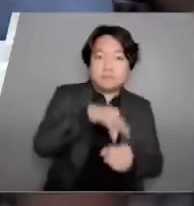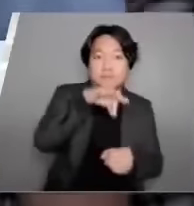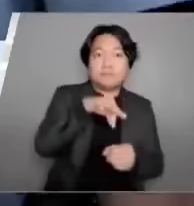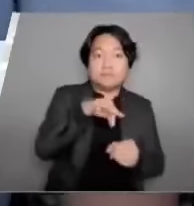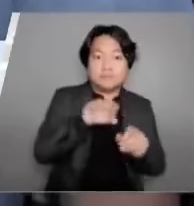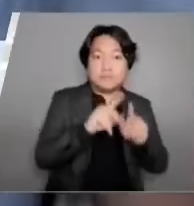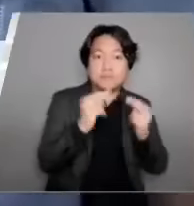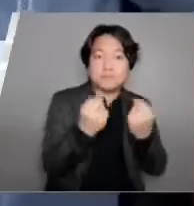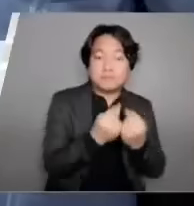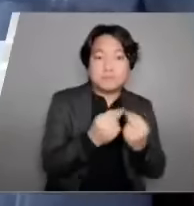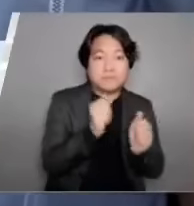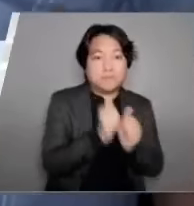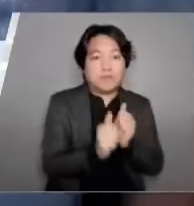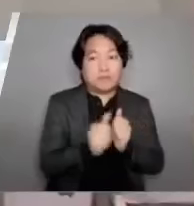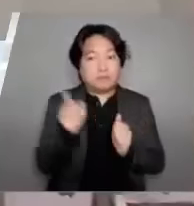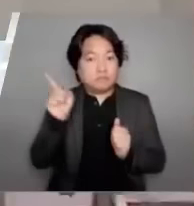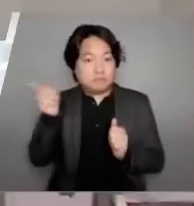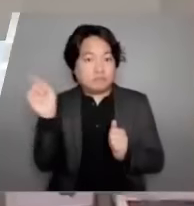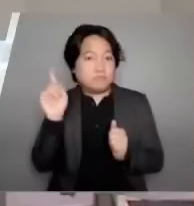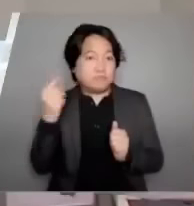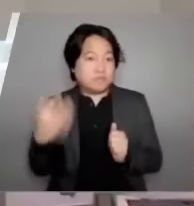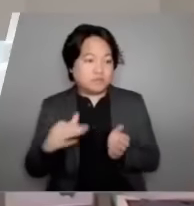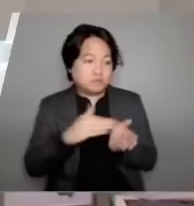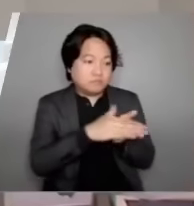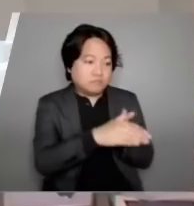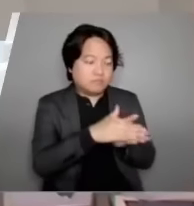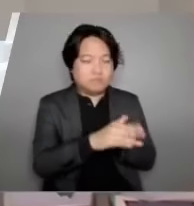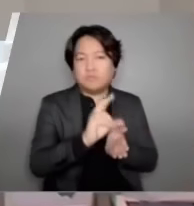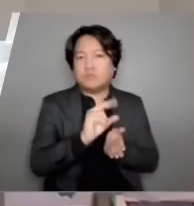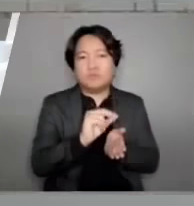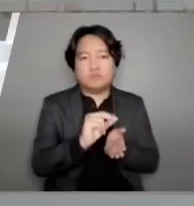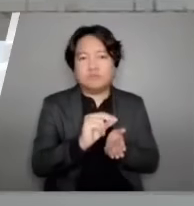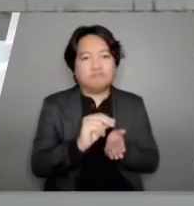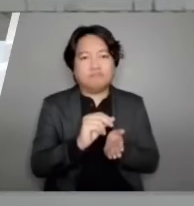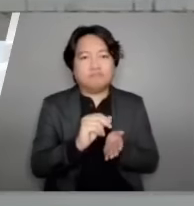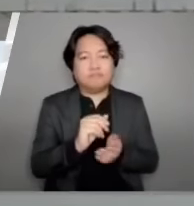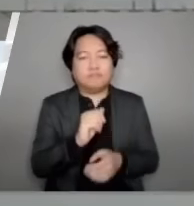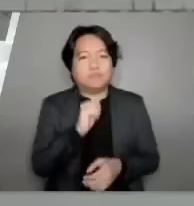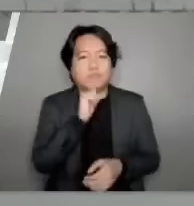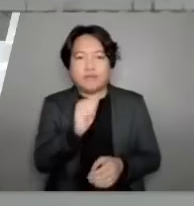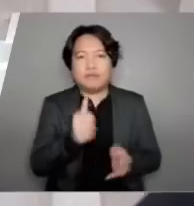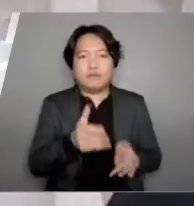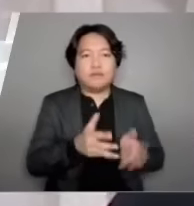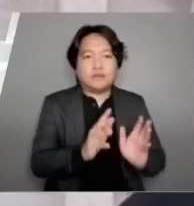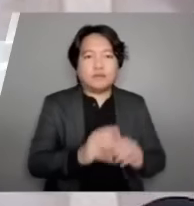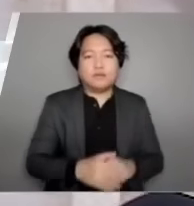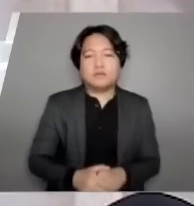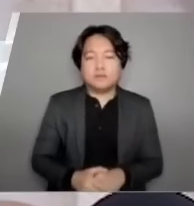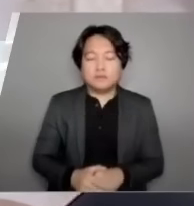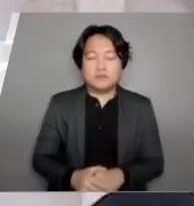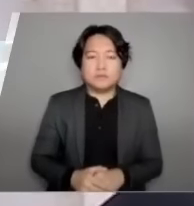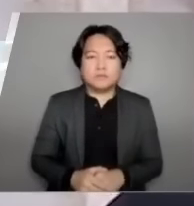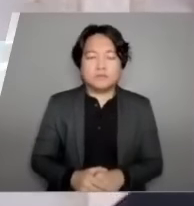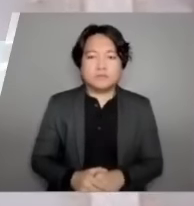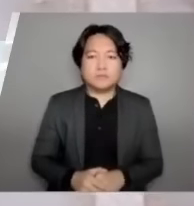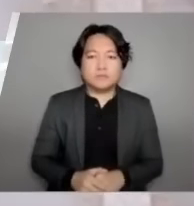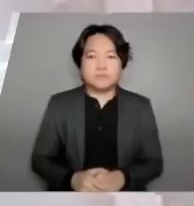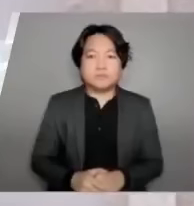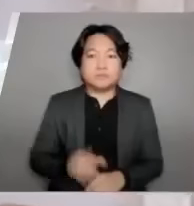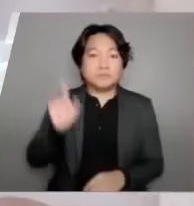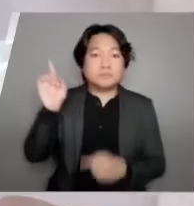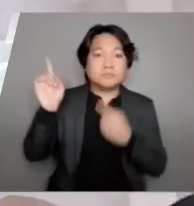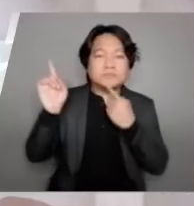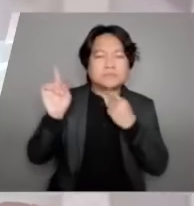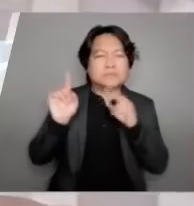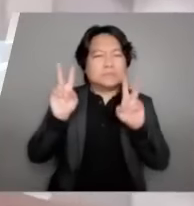ka na din sa naunang kasalanan mo. Inabandona na raw kasi ito ng Korte Suprema. Yung pong Aguinaldo doctrine ay nabaliwala